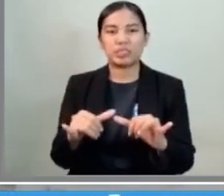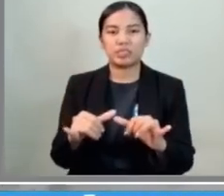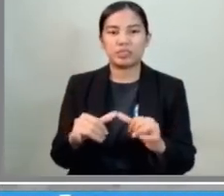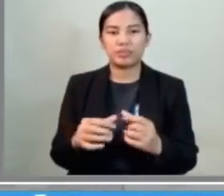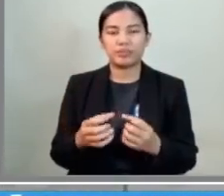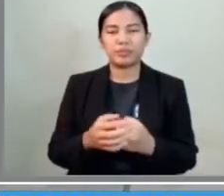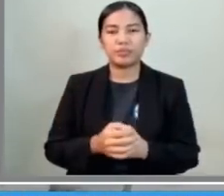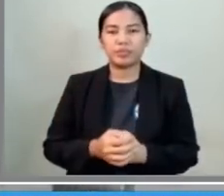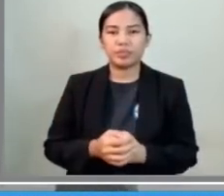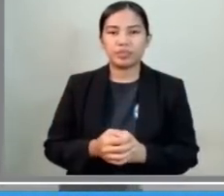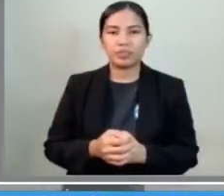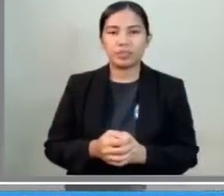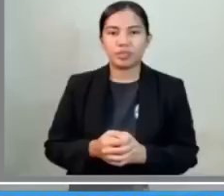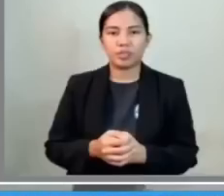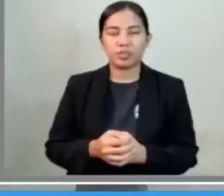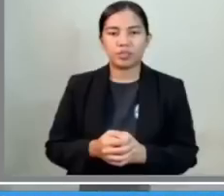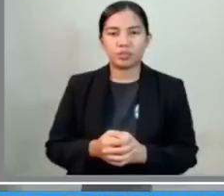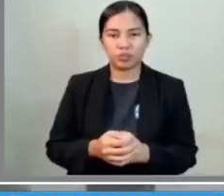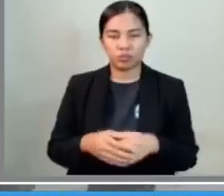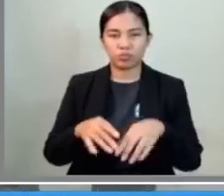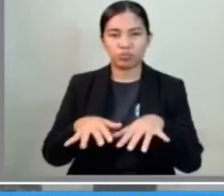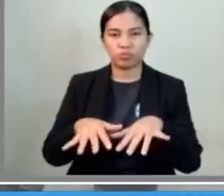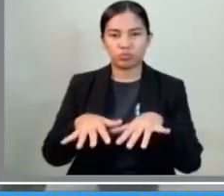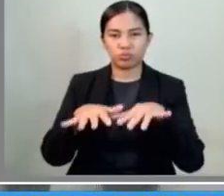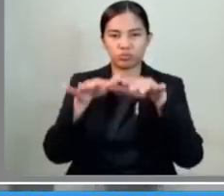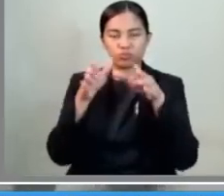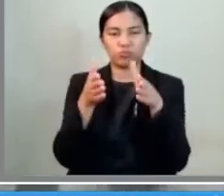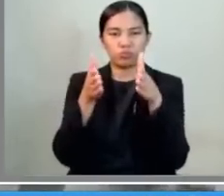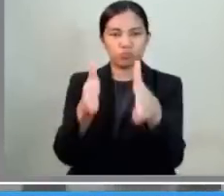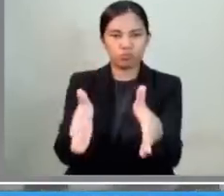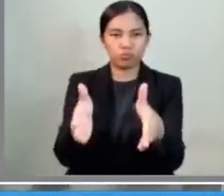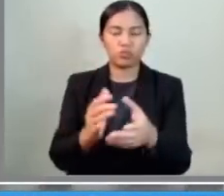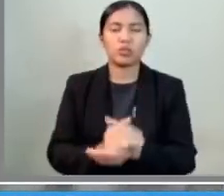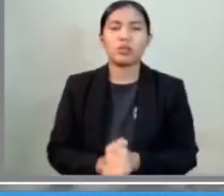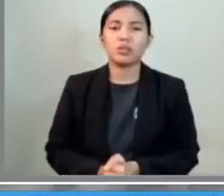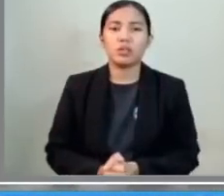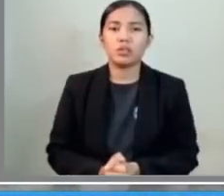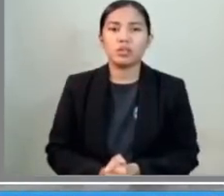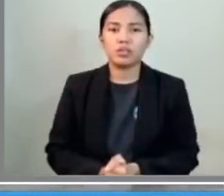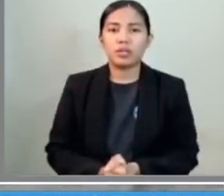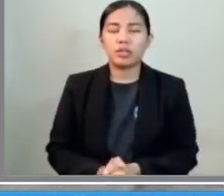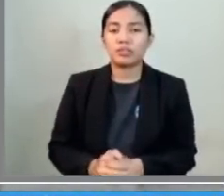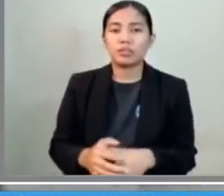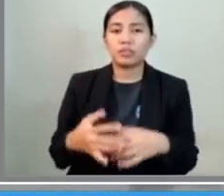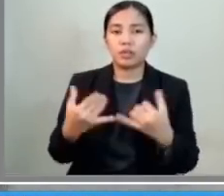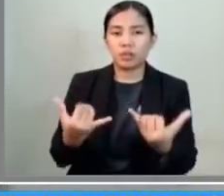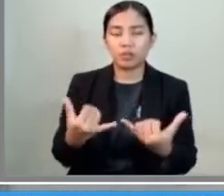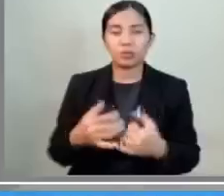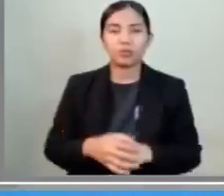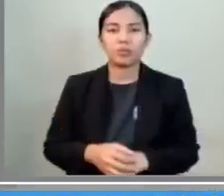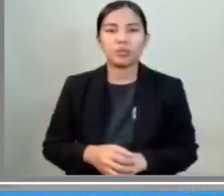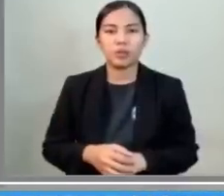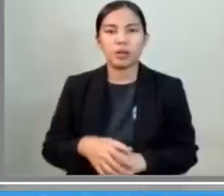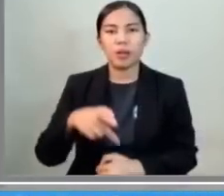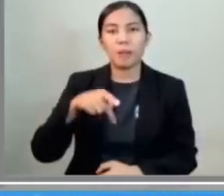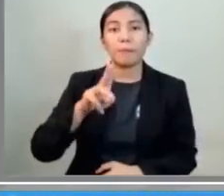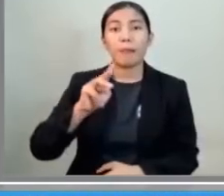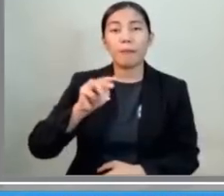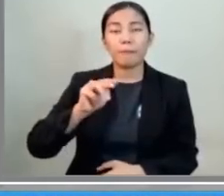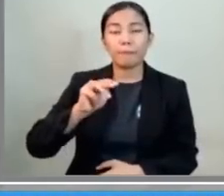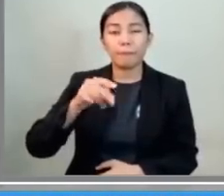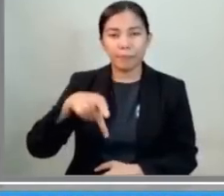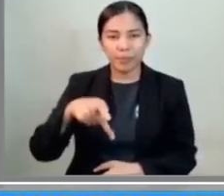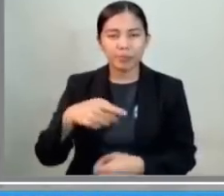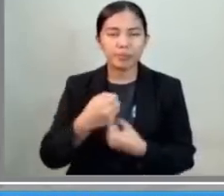po talaga na papasok yung tubig. So yung aming pumping capacity, tinataas po natin para mas mabilis po yung